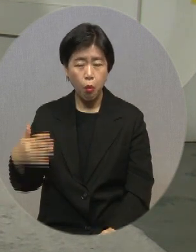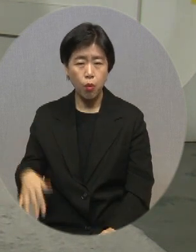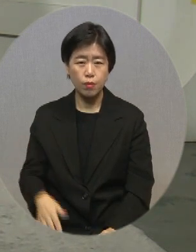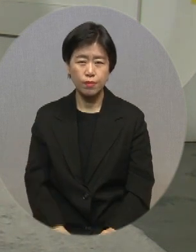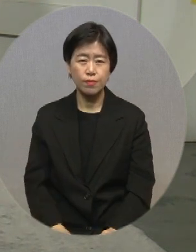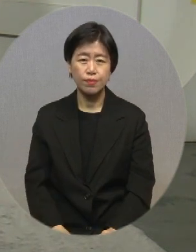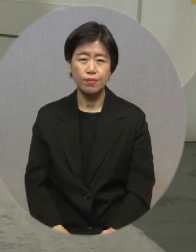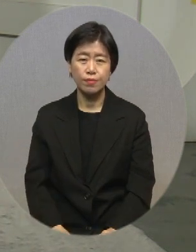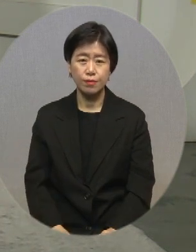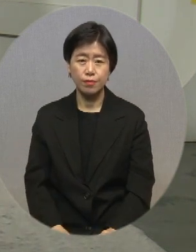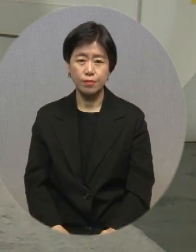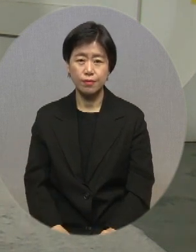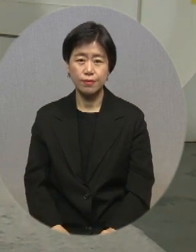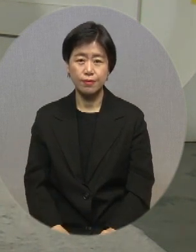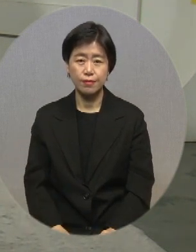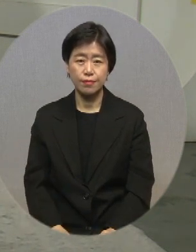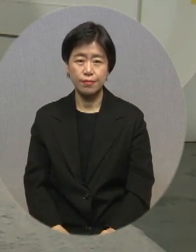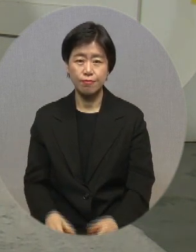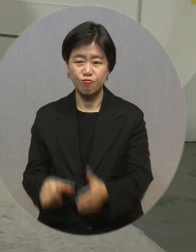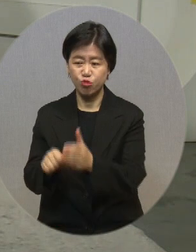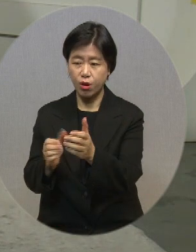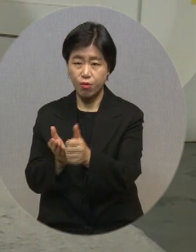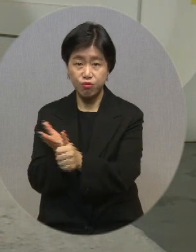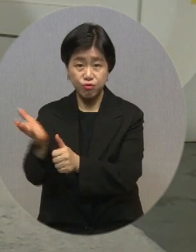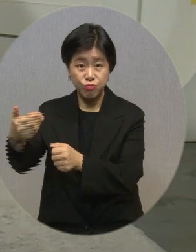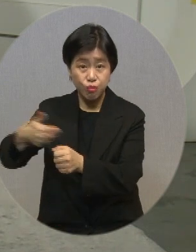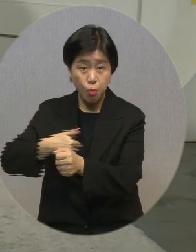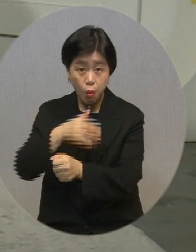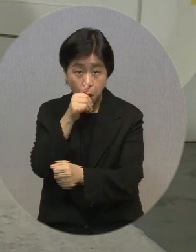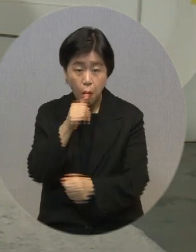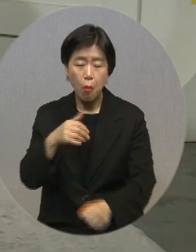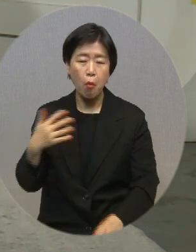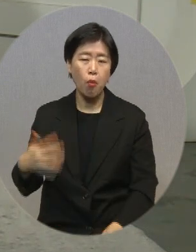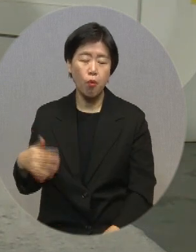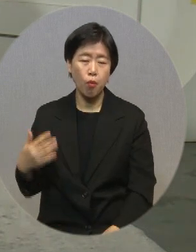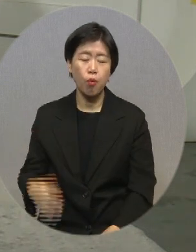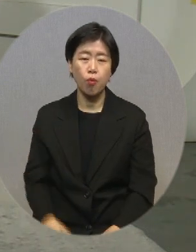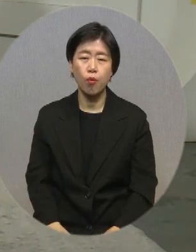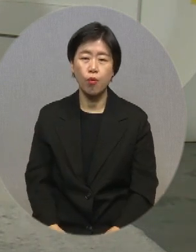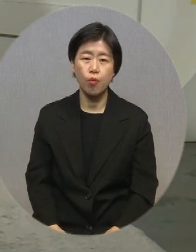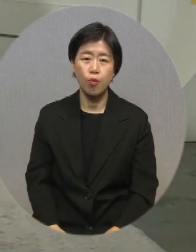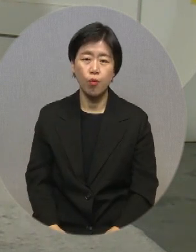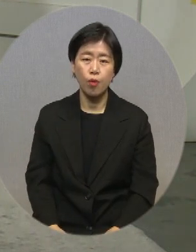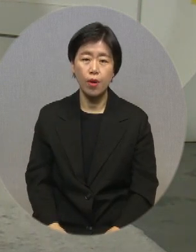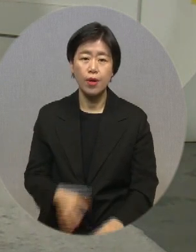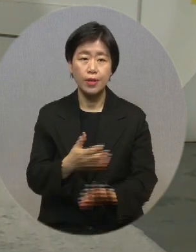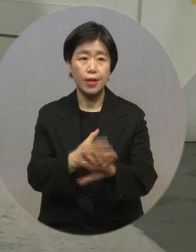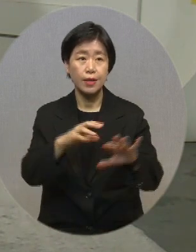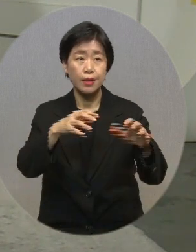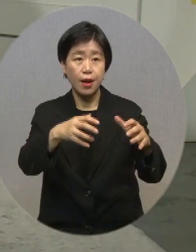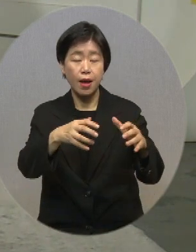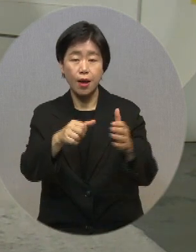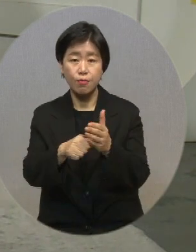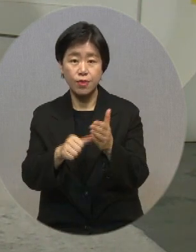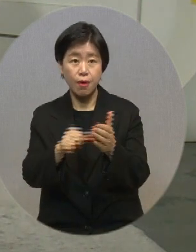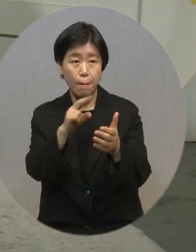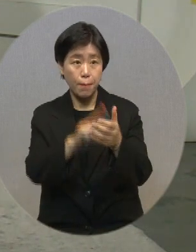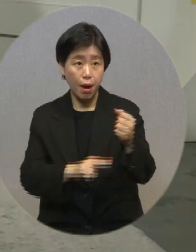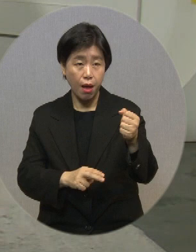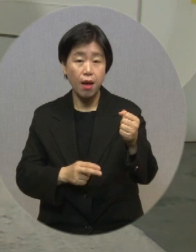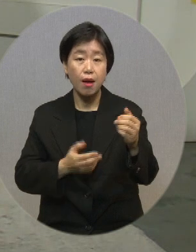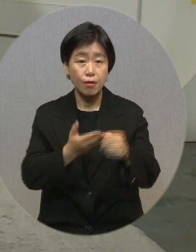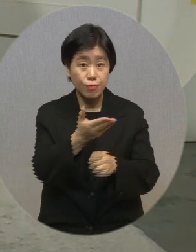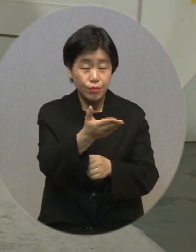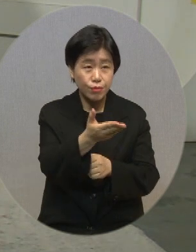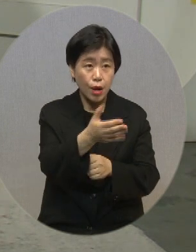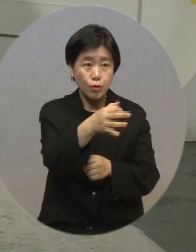아, 무역 쪽으로. 네. 예. 아, 예. 그래도 무역하면 일단 외국에서 달러를 그래. 벌어오시고 네. 이 네. 해외 시장을